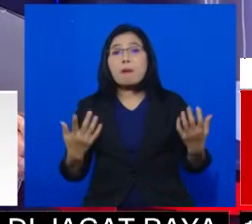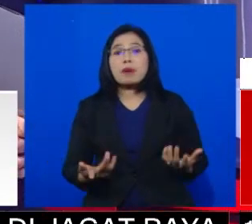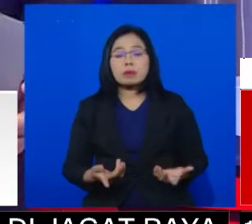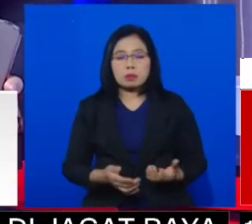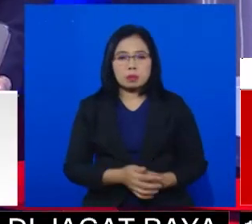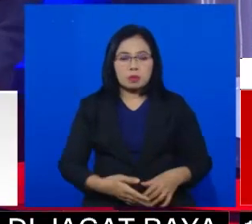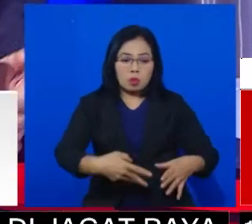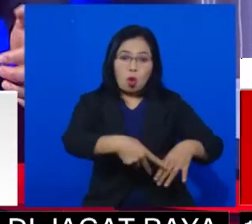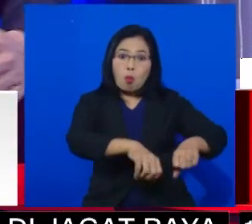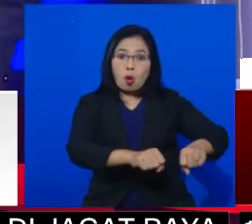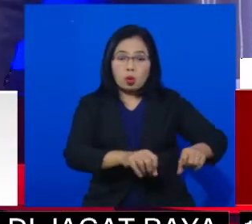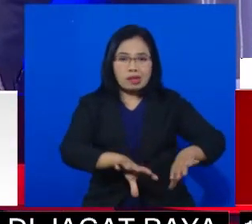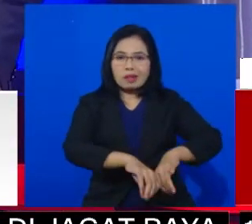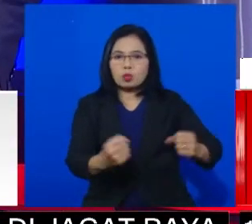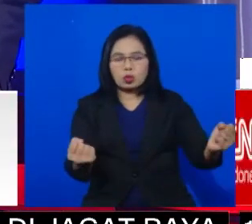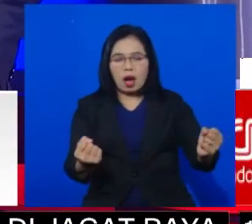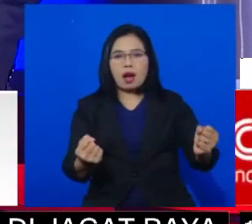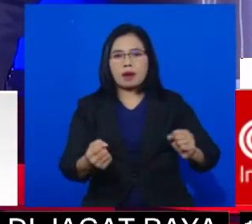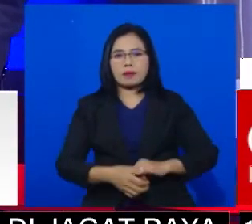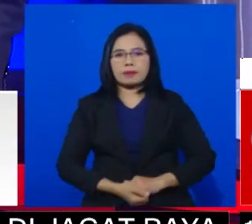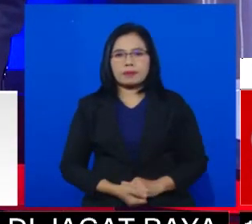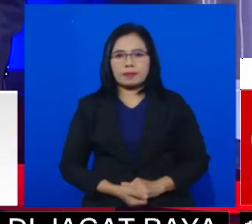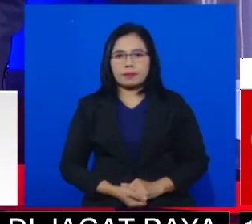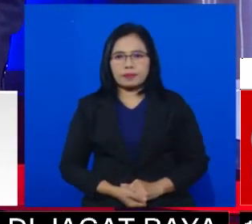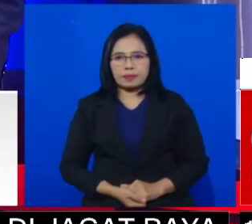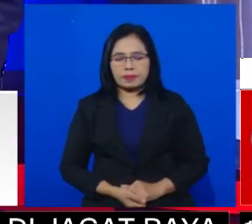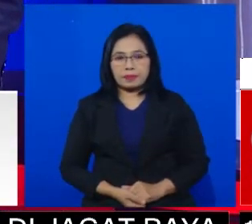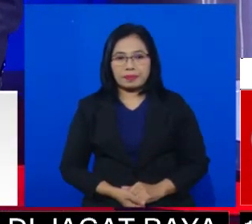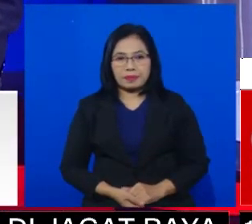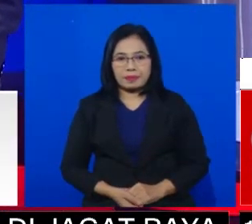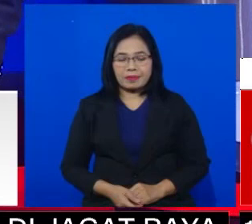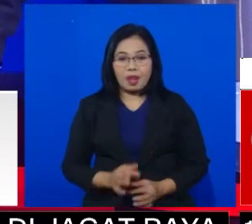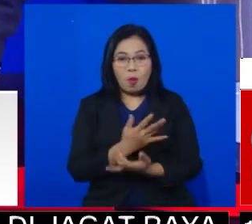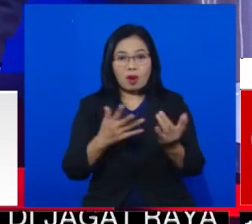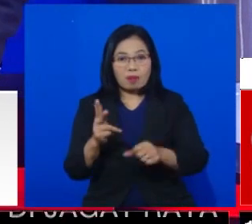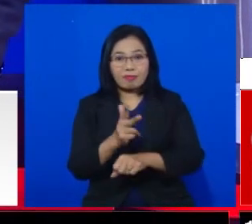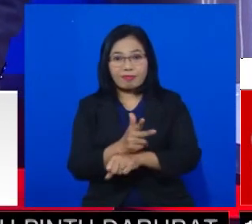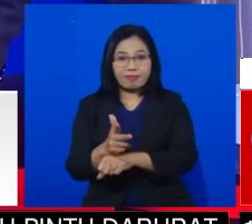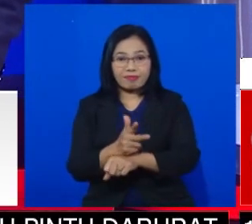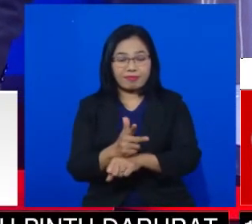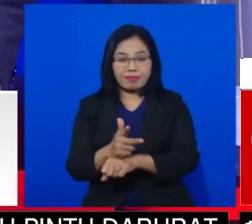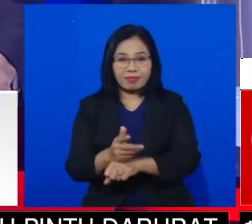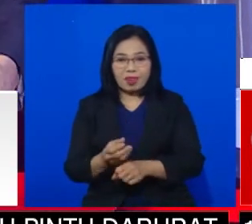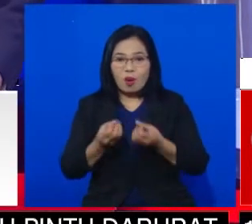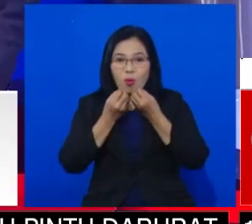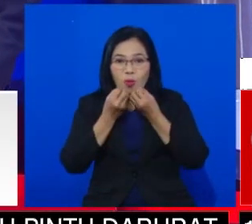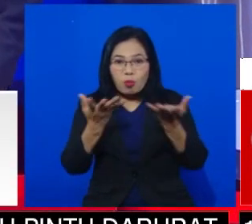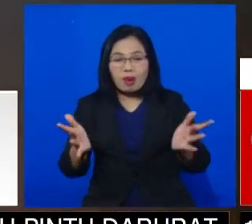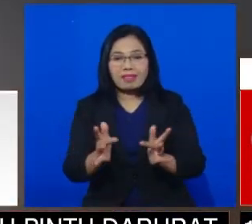motor. Belakangan diketahui video viral merupakan adegan film pendek yang direkam warga dan diunggah ke media sosial.